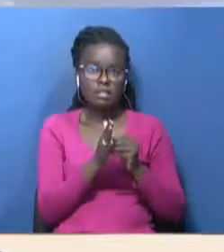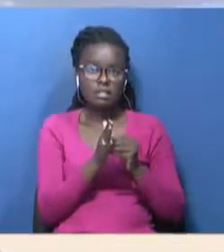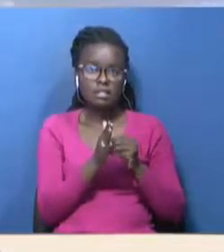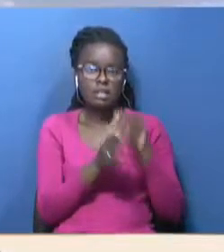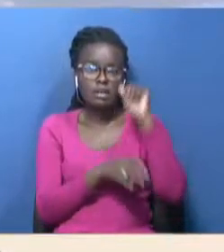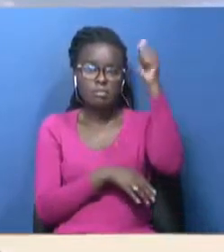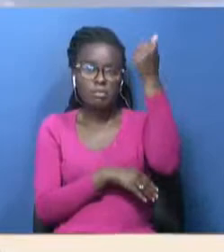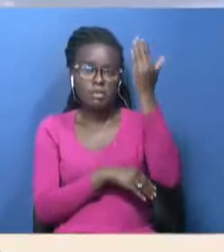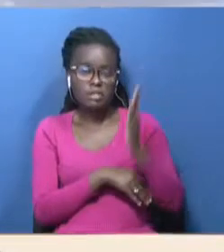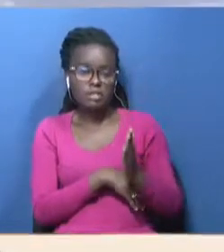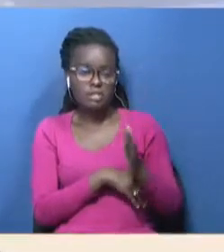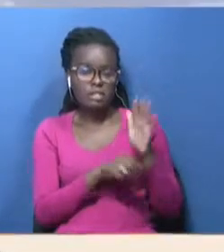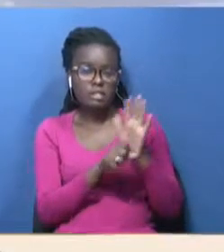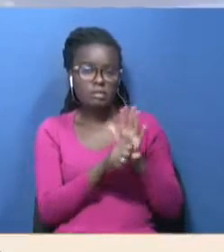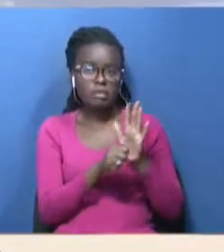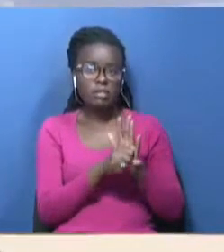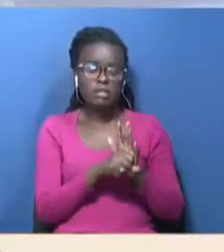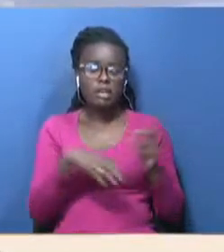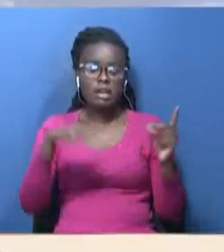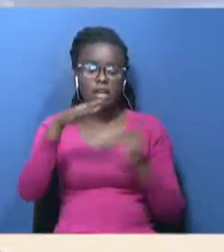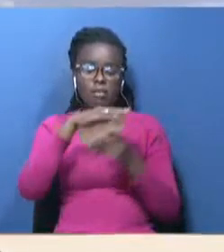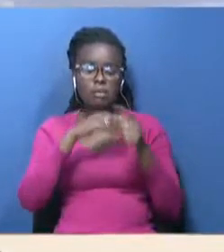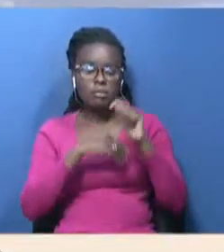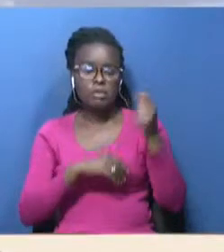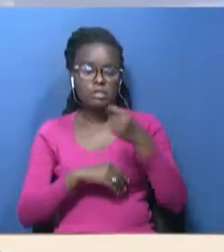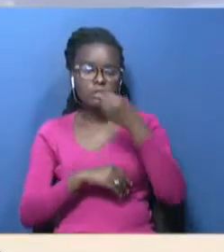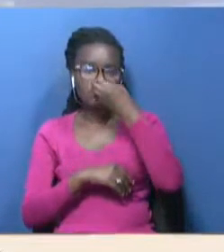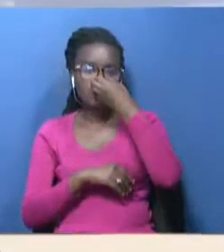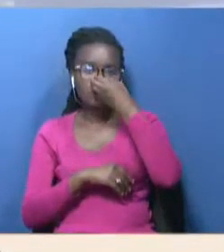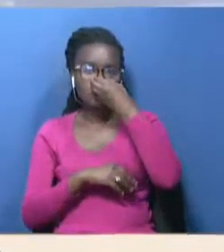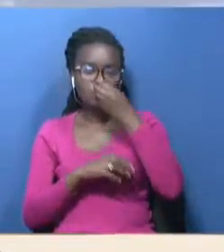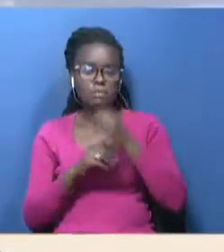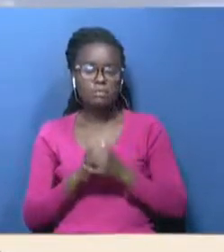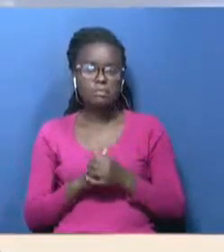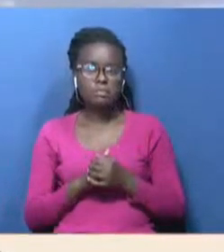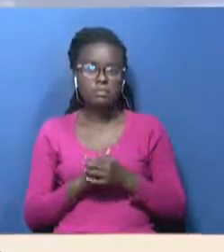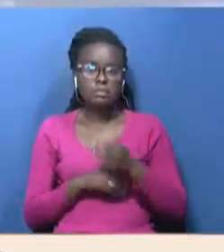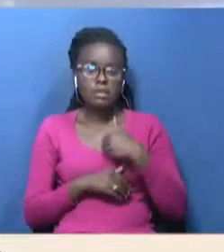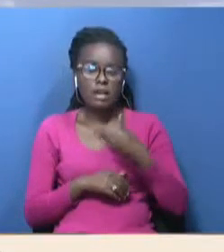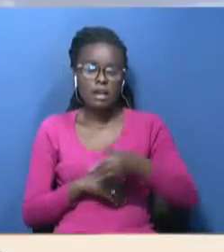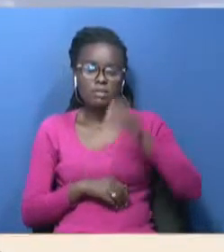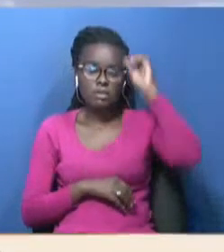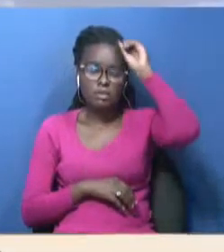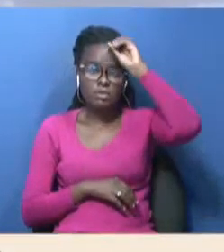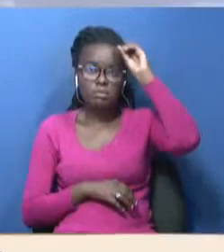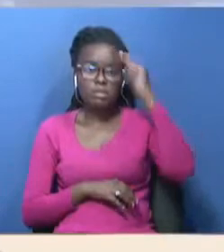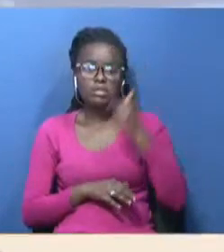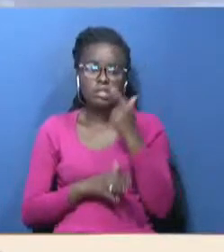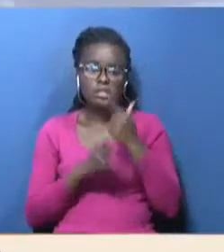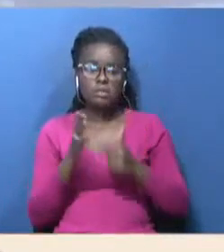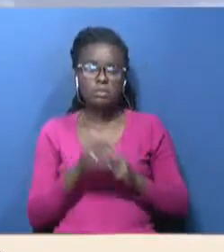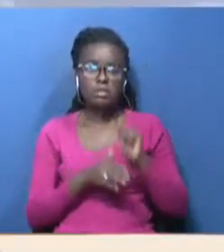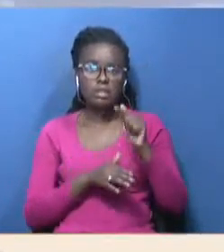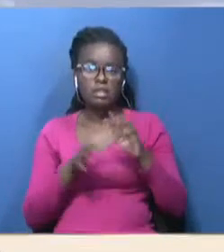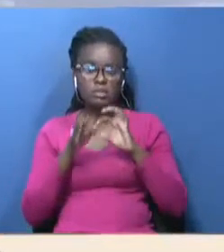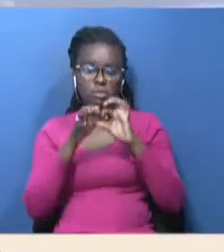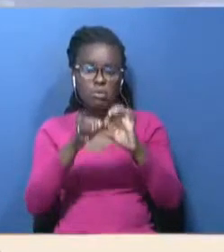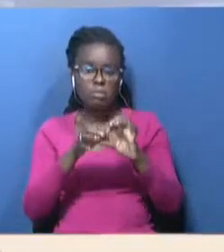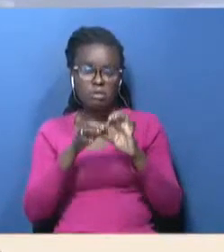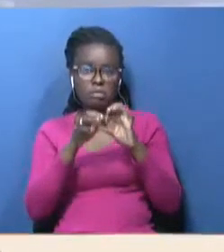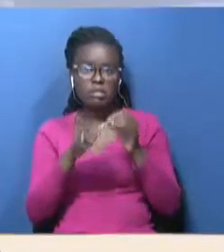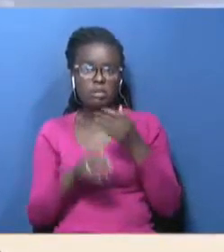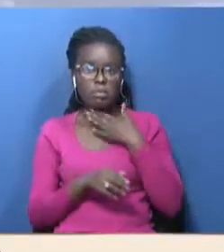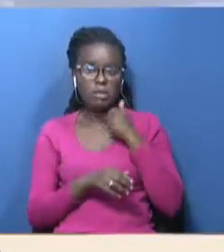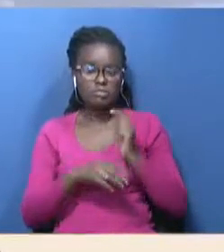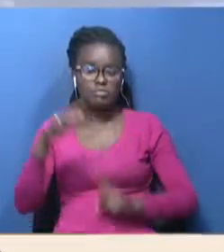guku bururi-ini. Munini wa mutongoria wa bururi William Ruto ni woheanite woni uyu akiuga ati wiruteri wake wa kwenda